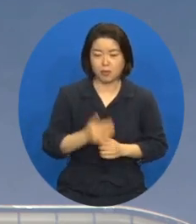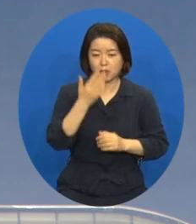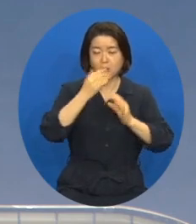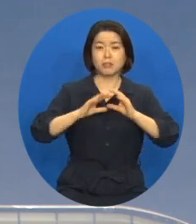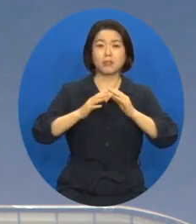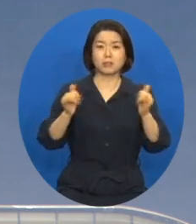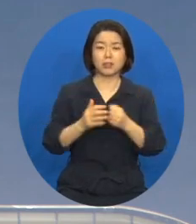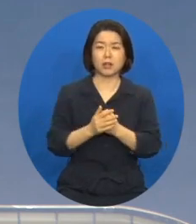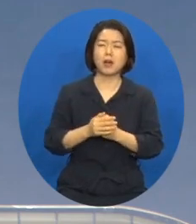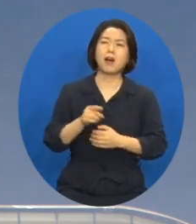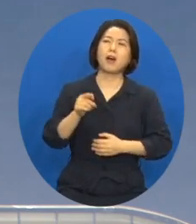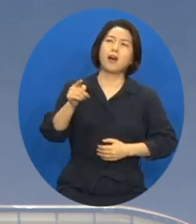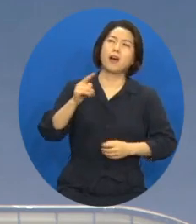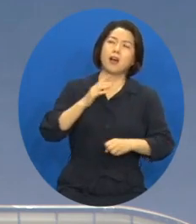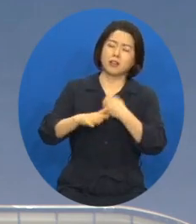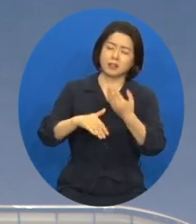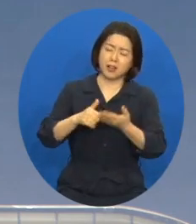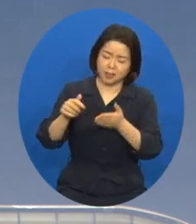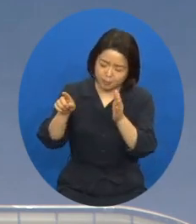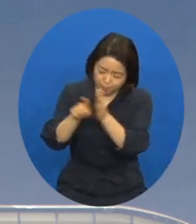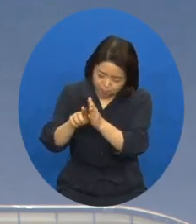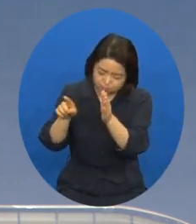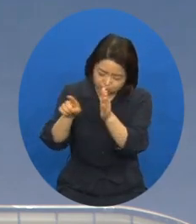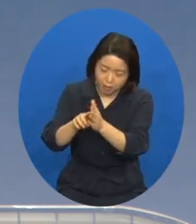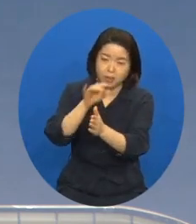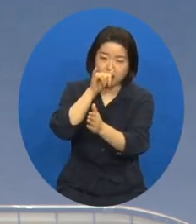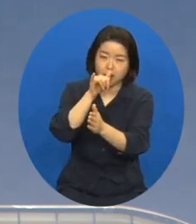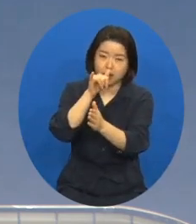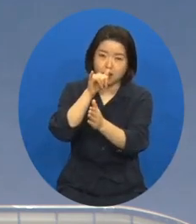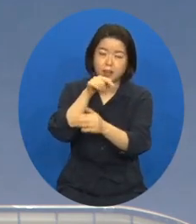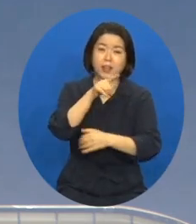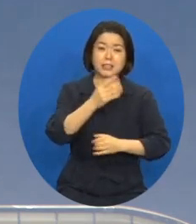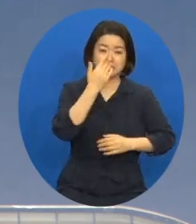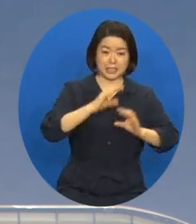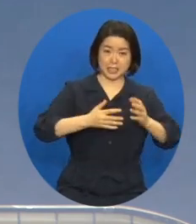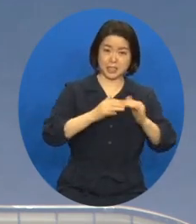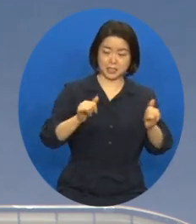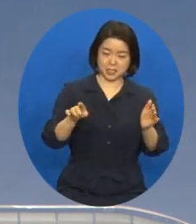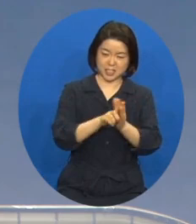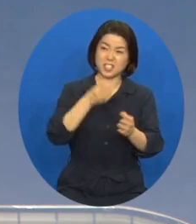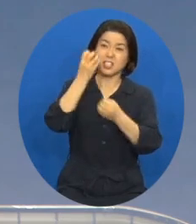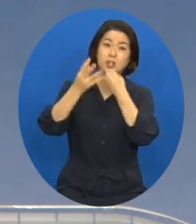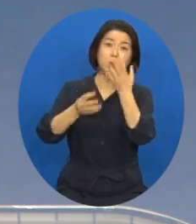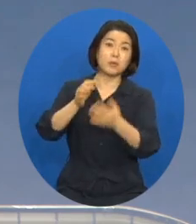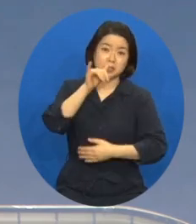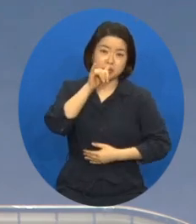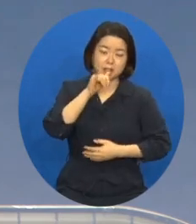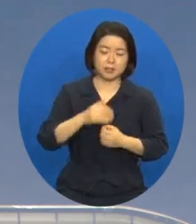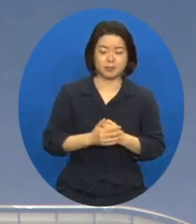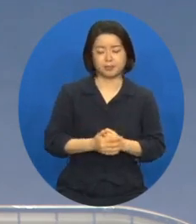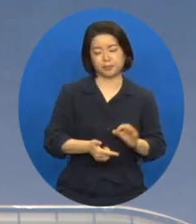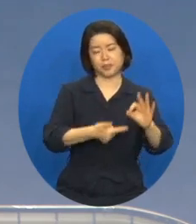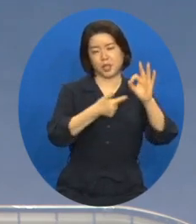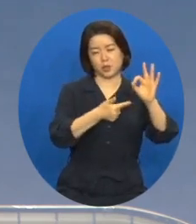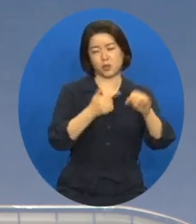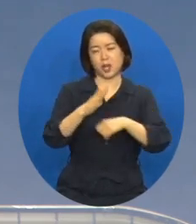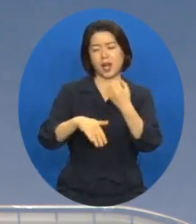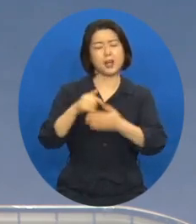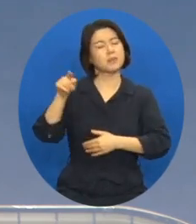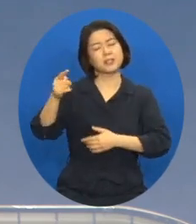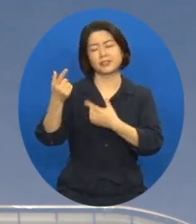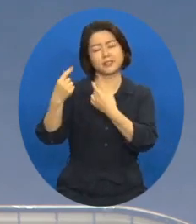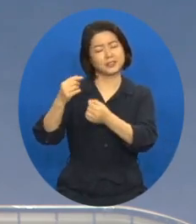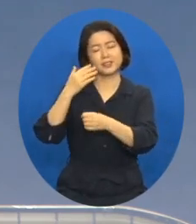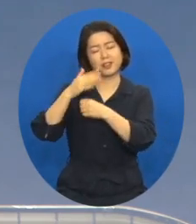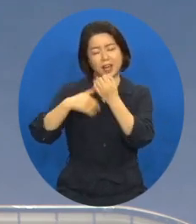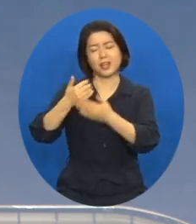백성들은요, 그 하나님을 믿었어요. 그게 이스라엘 백성들의 신앙 고백이었어요. 요나가 하나님이 그런 하나님인